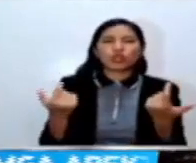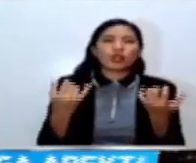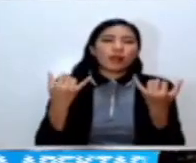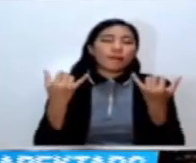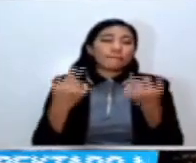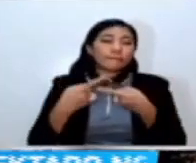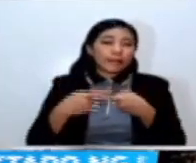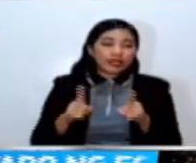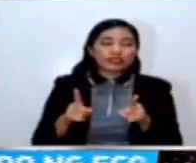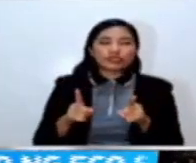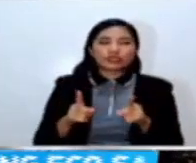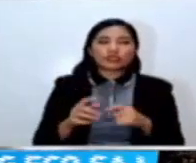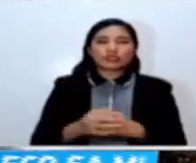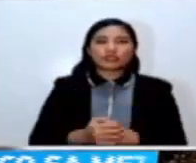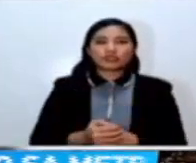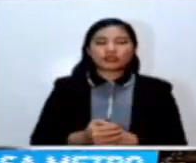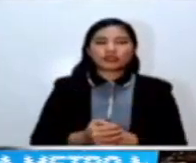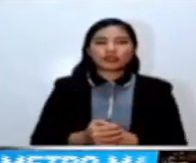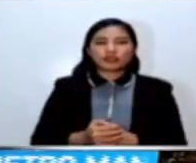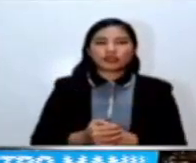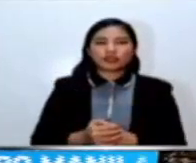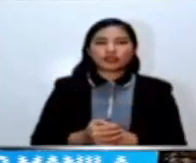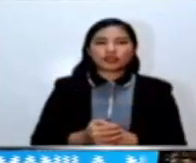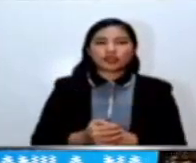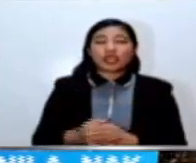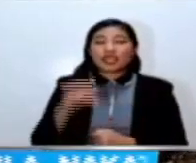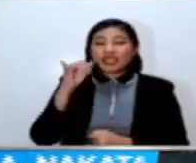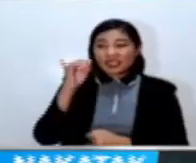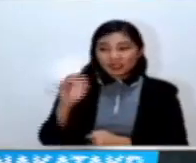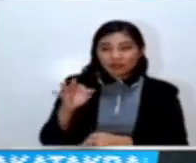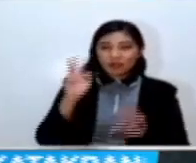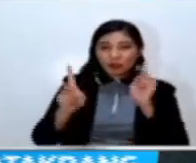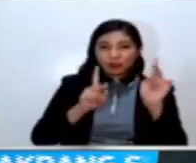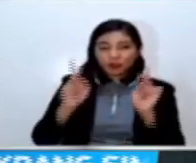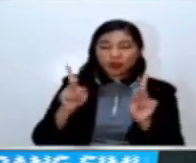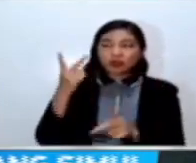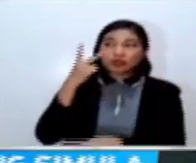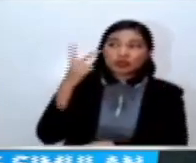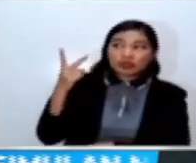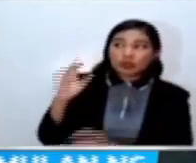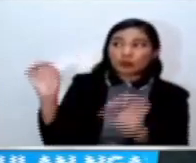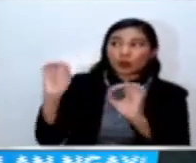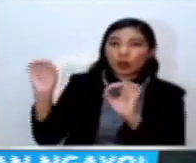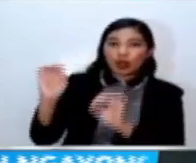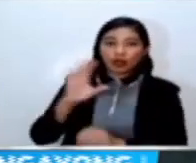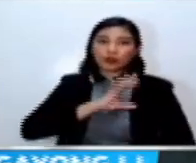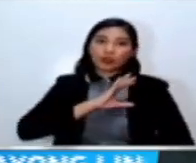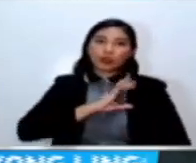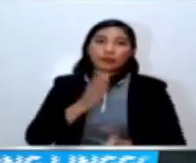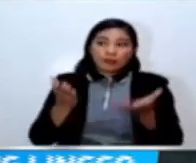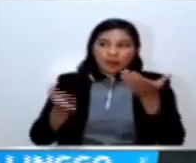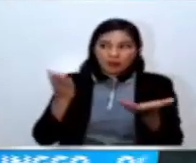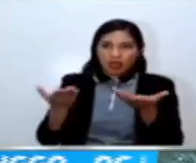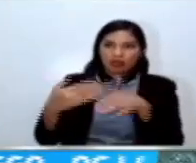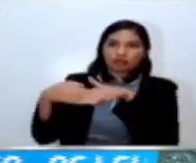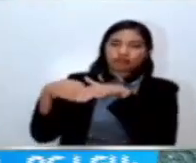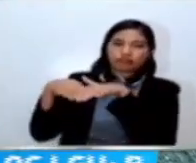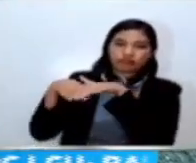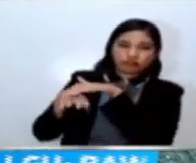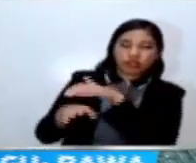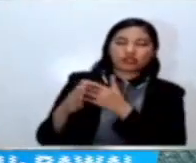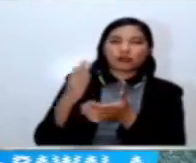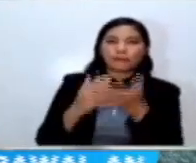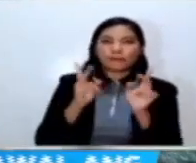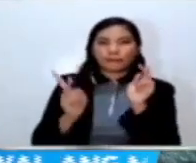na magtangkang lumabas kung alam na walang checkpoints sa kanilang dadaanan. Narito naman ang reaksyon ng ilang pasahero sa planong